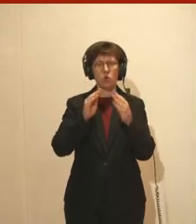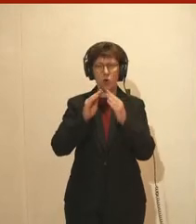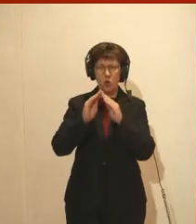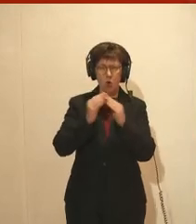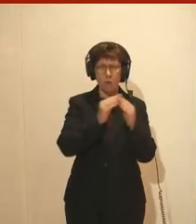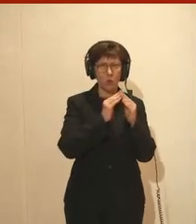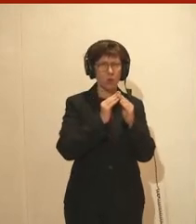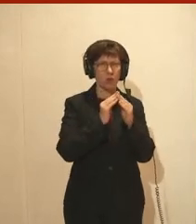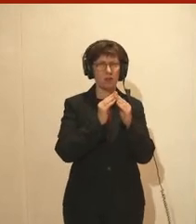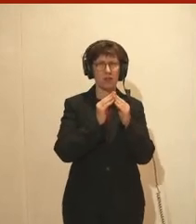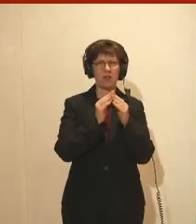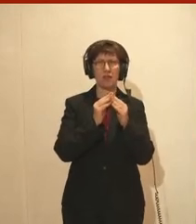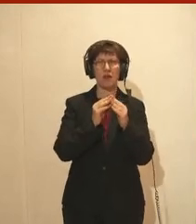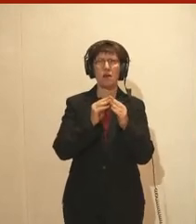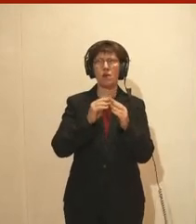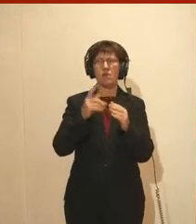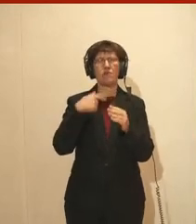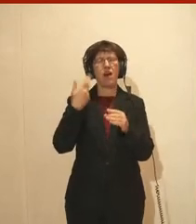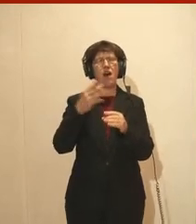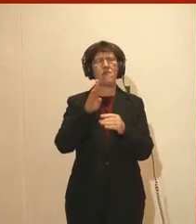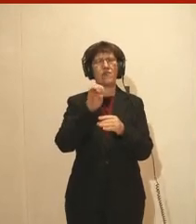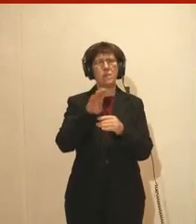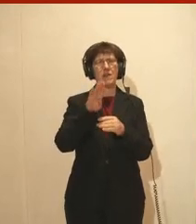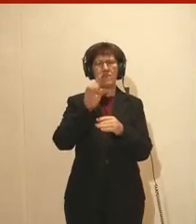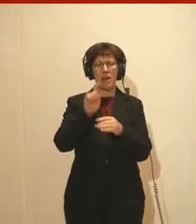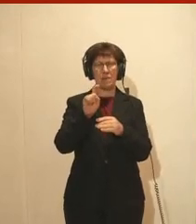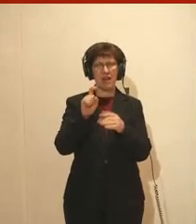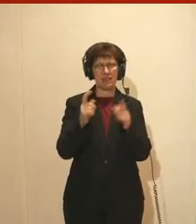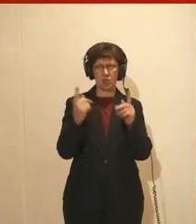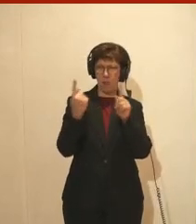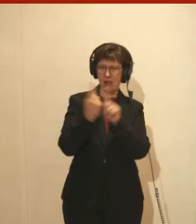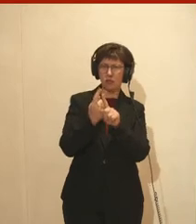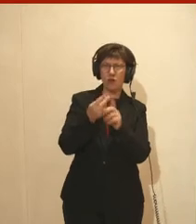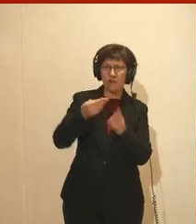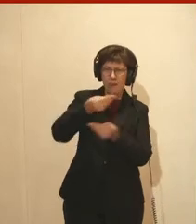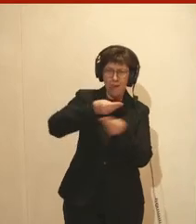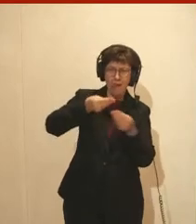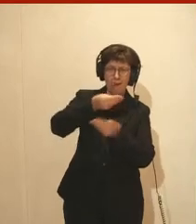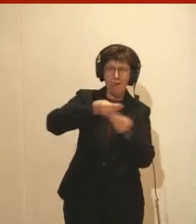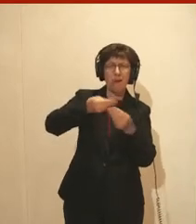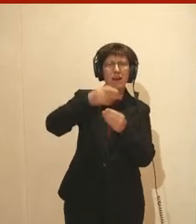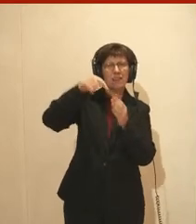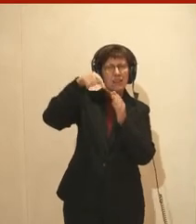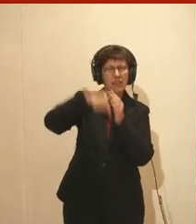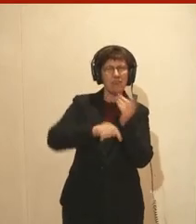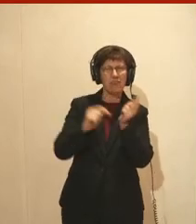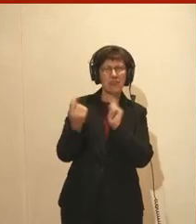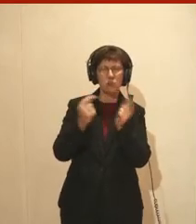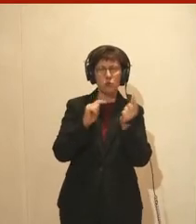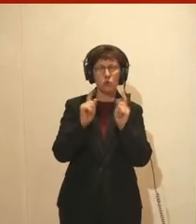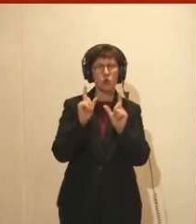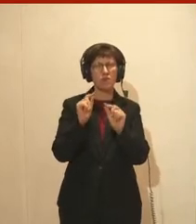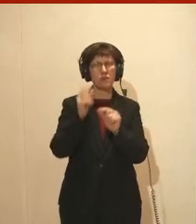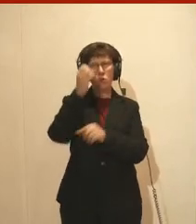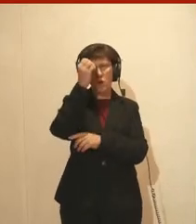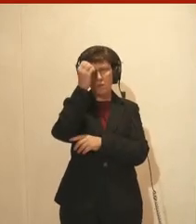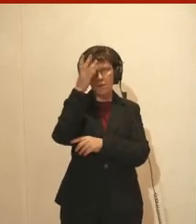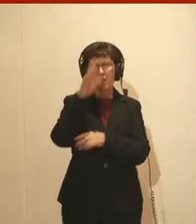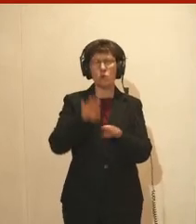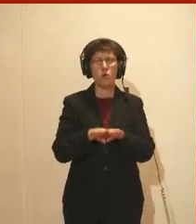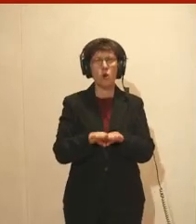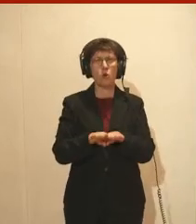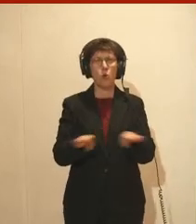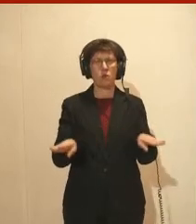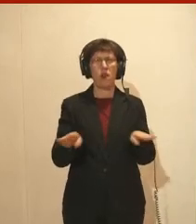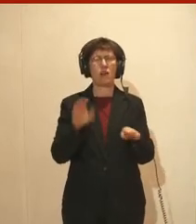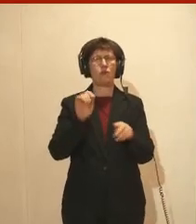sich im anschluss noch einmal mit mir bei webex getroffen hat um noch mal zu tief darüber zu sprechen was bedeutet bildung als grundlage